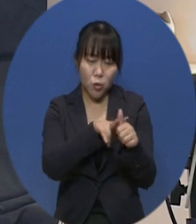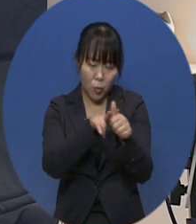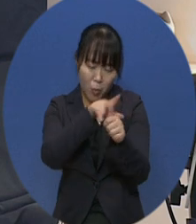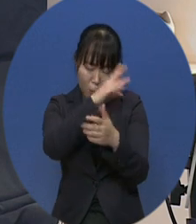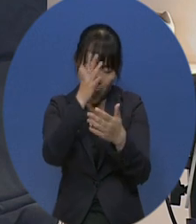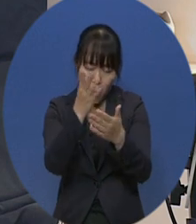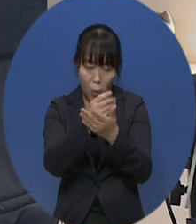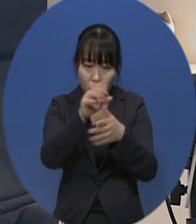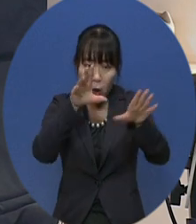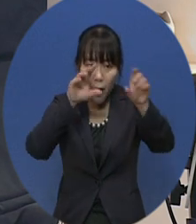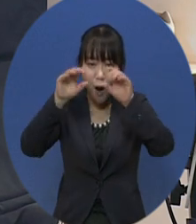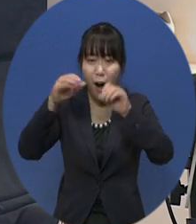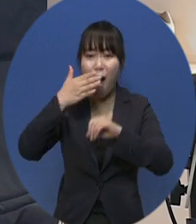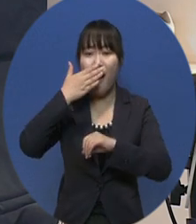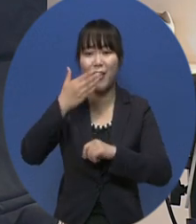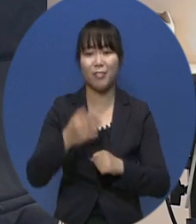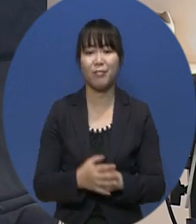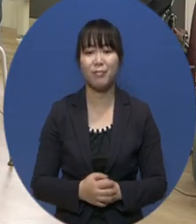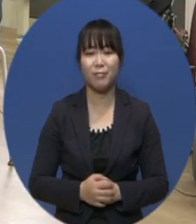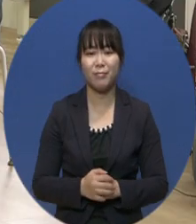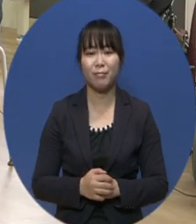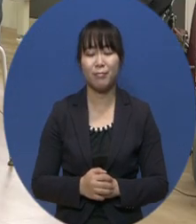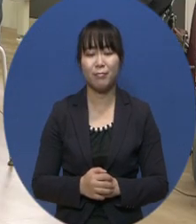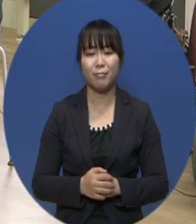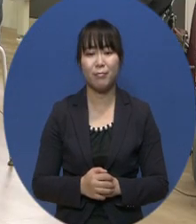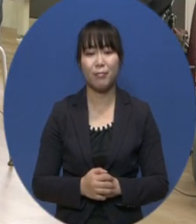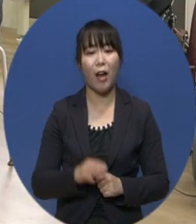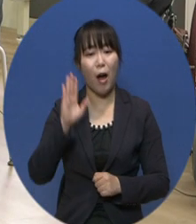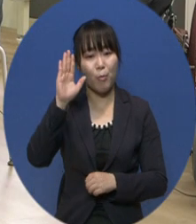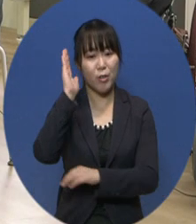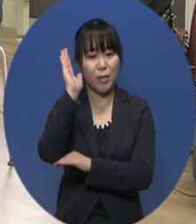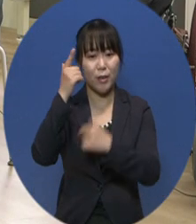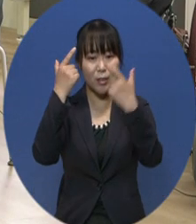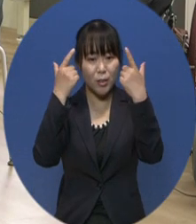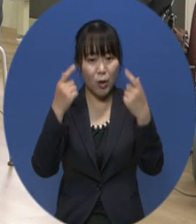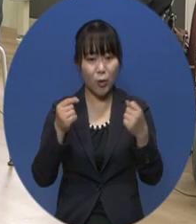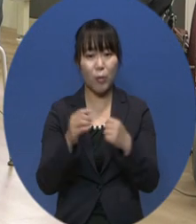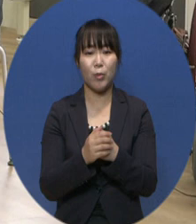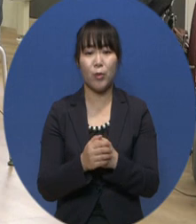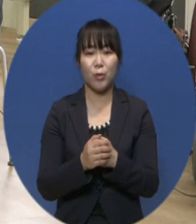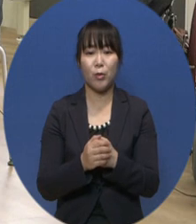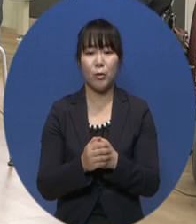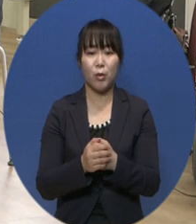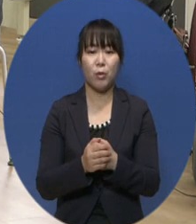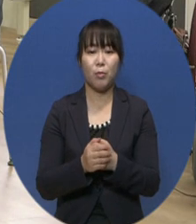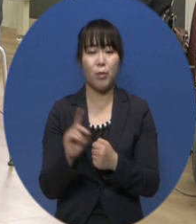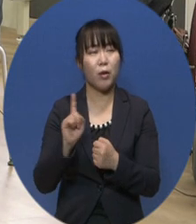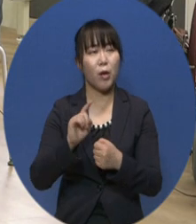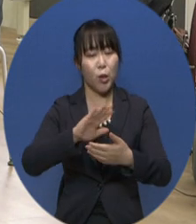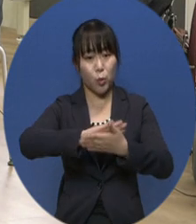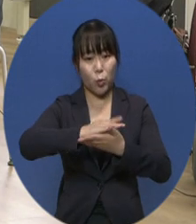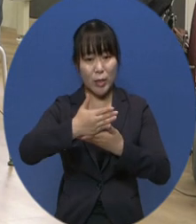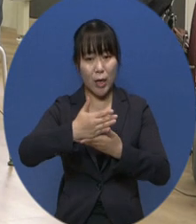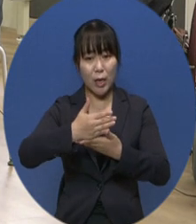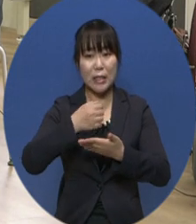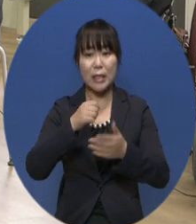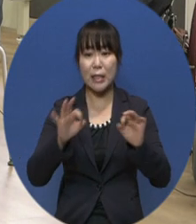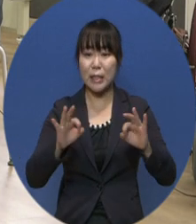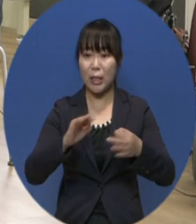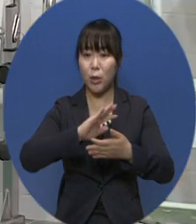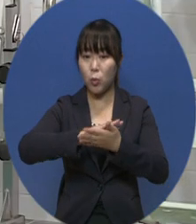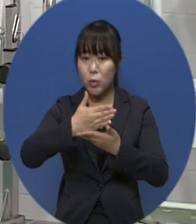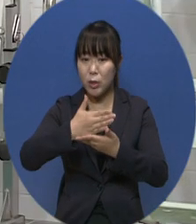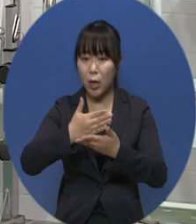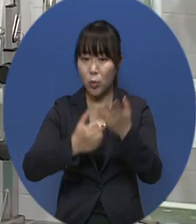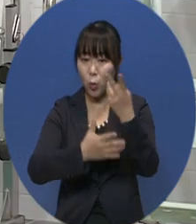다 한꺼번에 한 번에 볼 수가 있게 됩니다. 앞으로 그러면 말씀하신 것처럼 뭐 우리가 이제 그 통합 통장 네. 통합 서비스도 네. 있잖아요. 네.